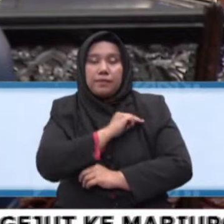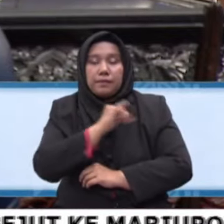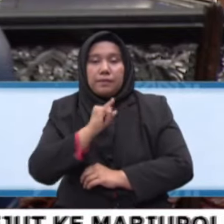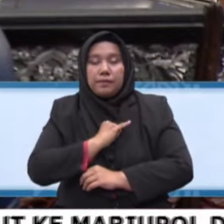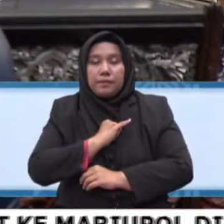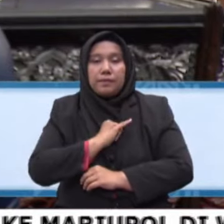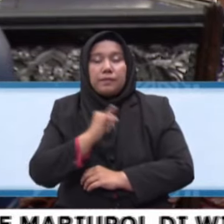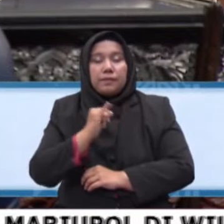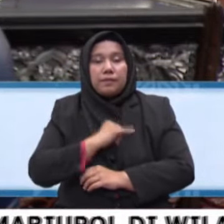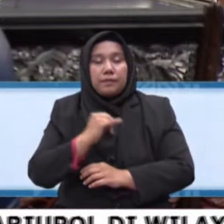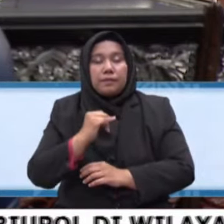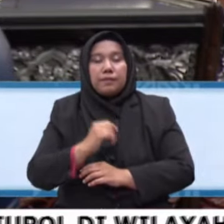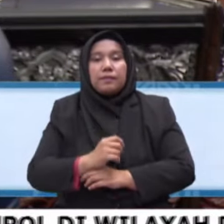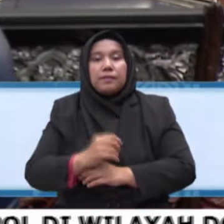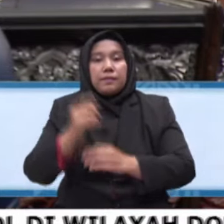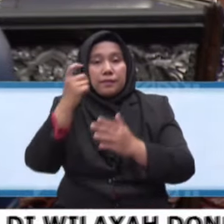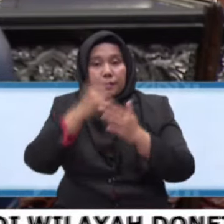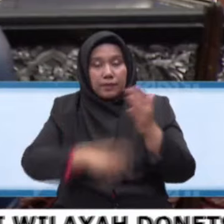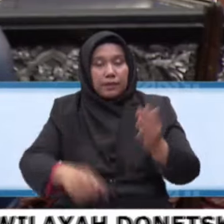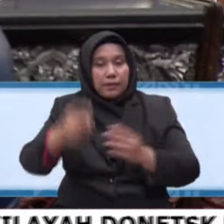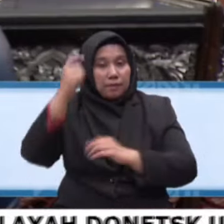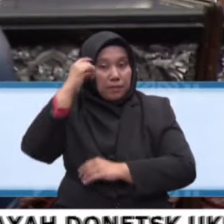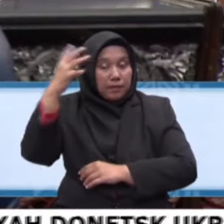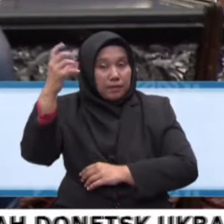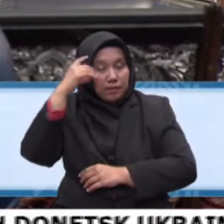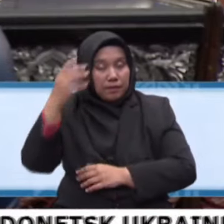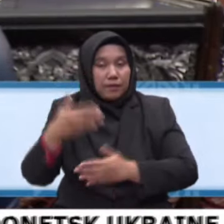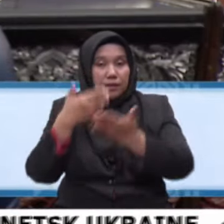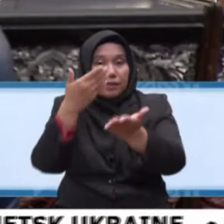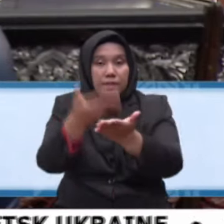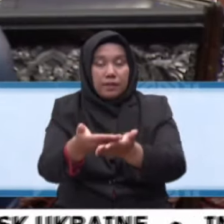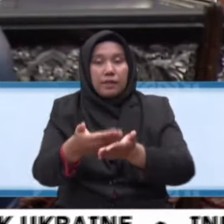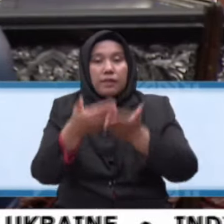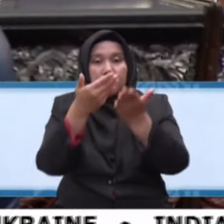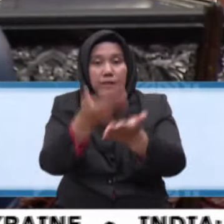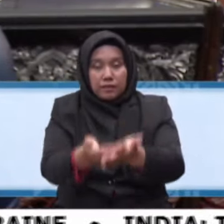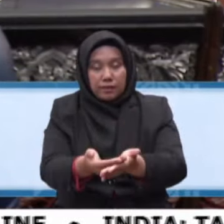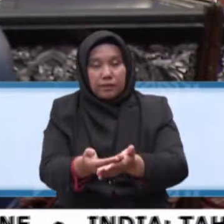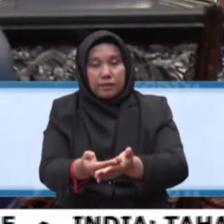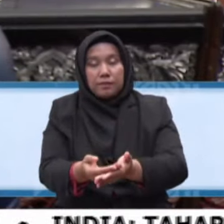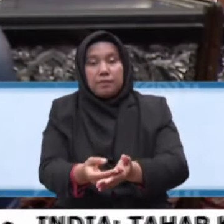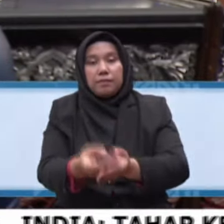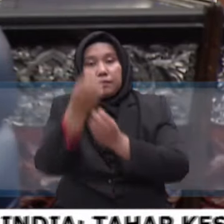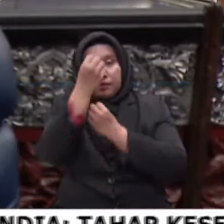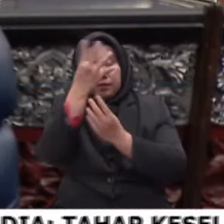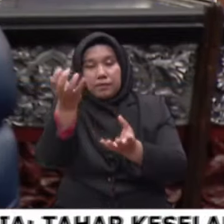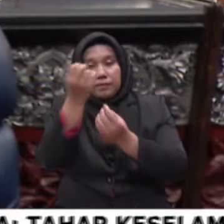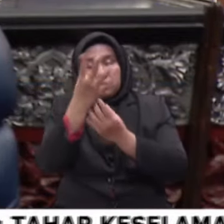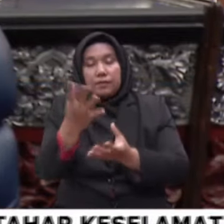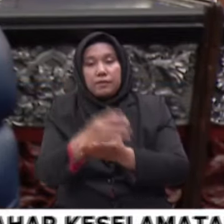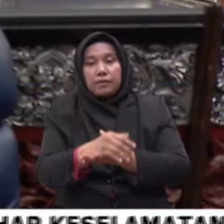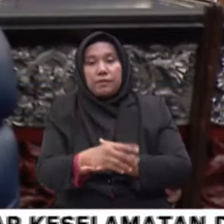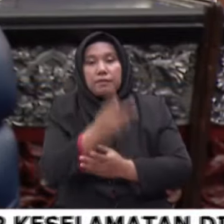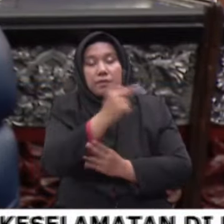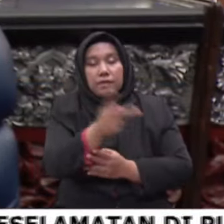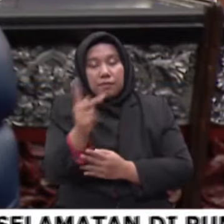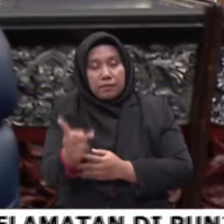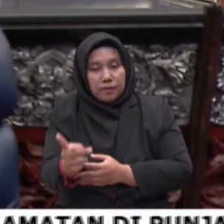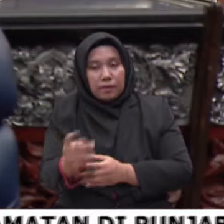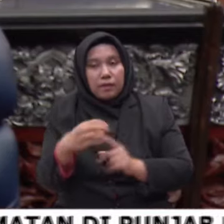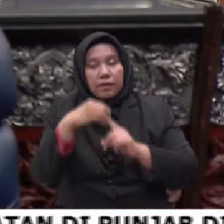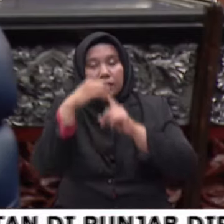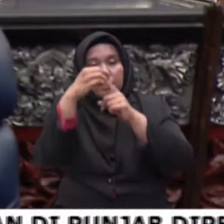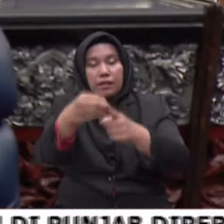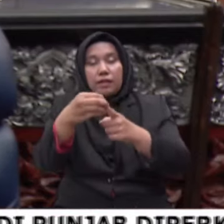menghargai pandangan-pandangan, cadangan-cadangan, input-input, perkara-perkara spesifik